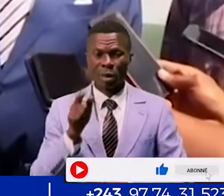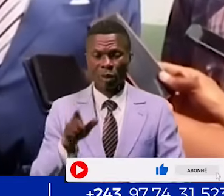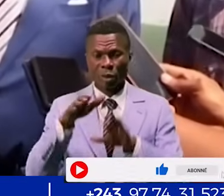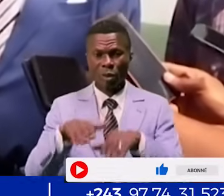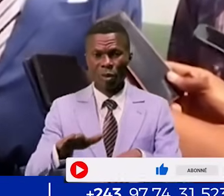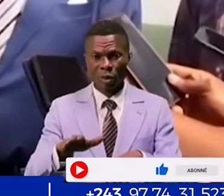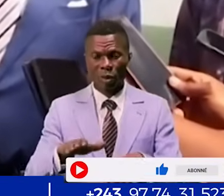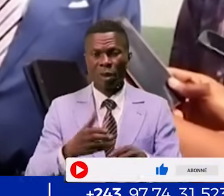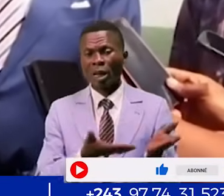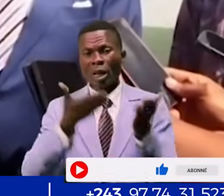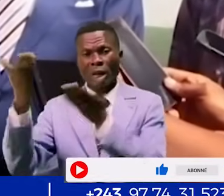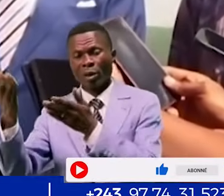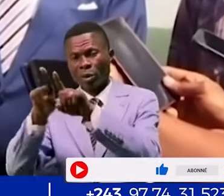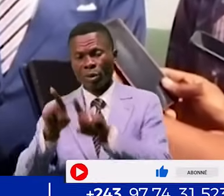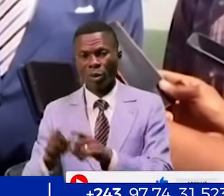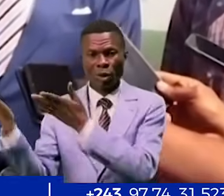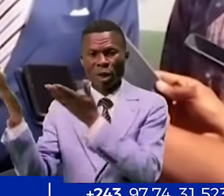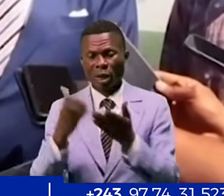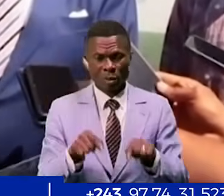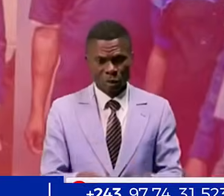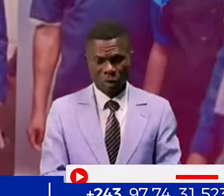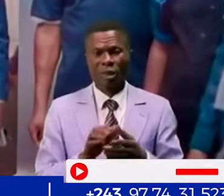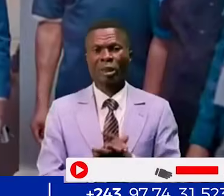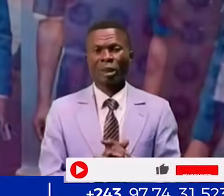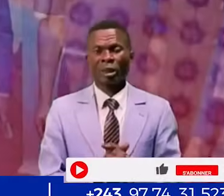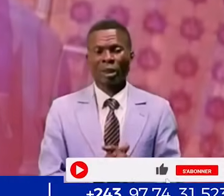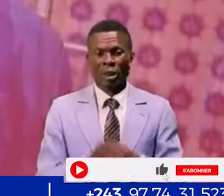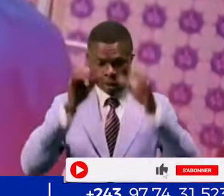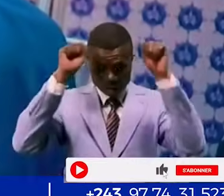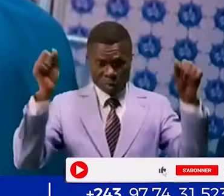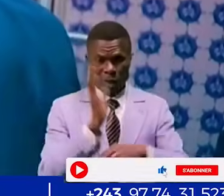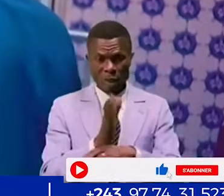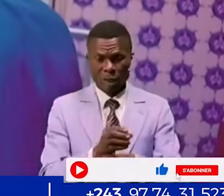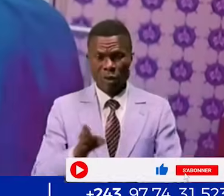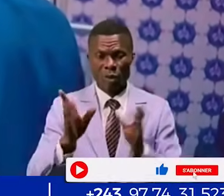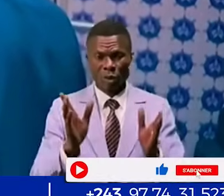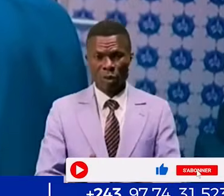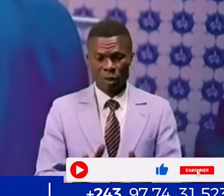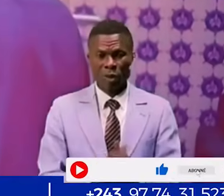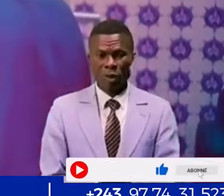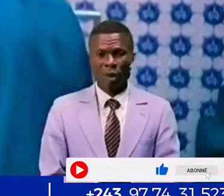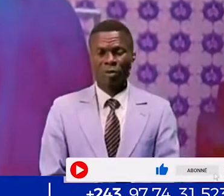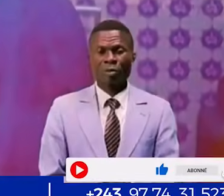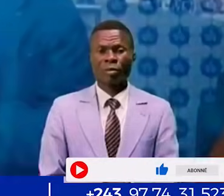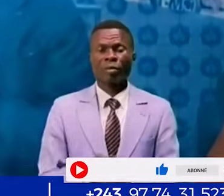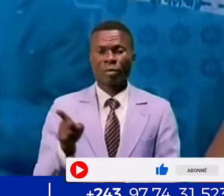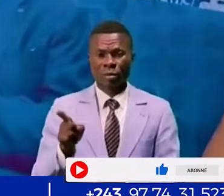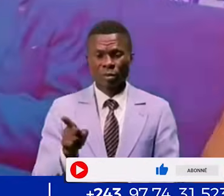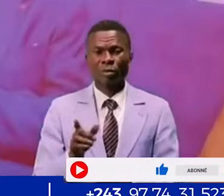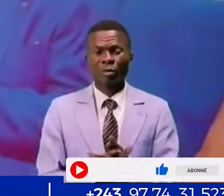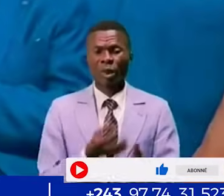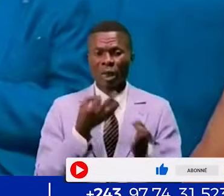soit en importation ou en exportation. Le président du conseil d'administration du géant des mers a fait